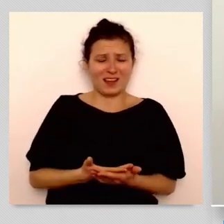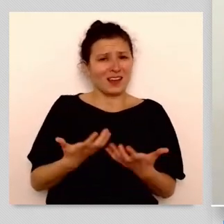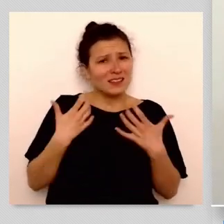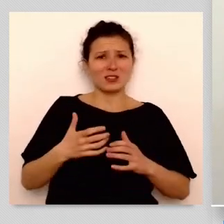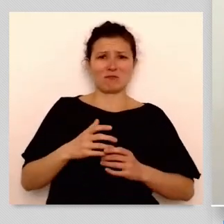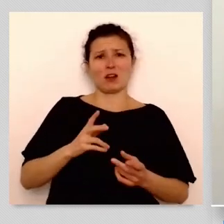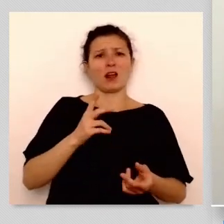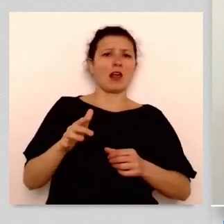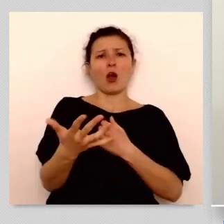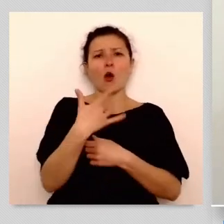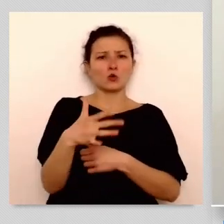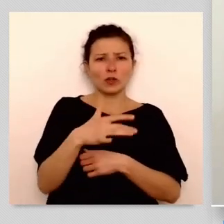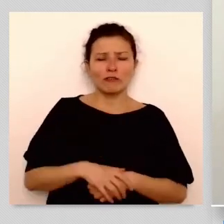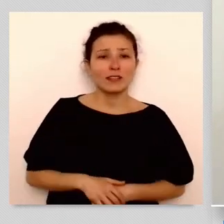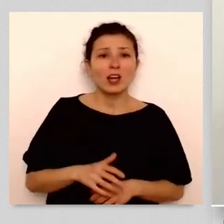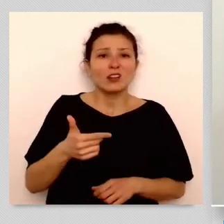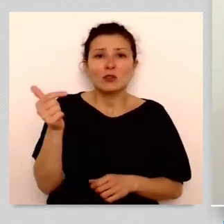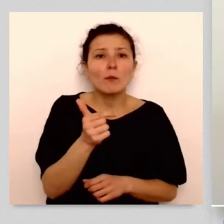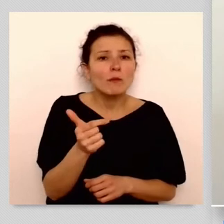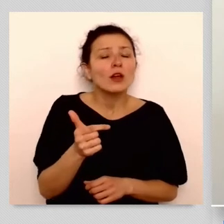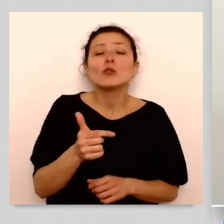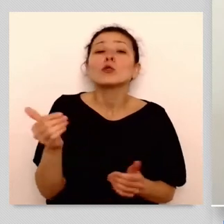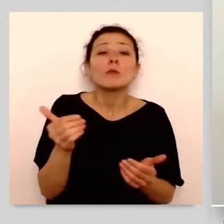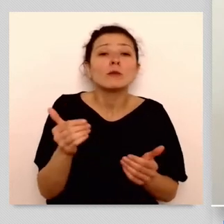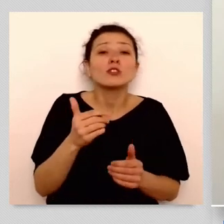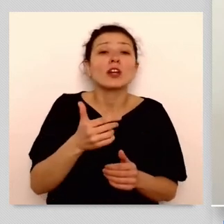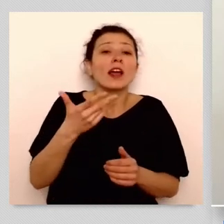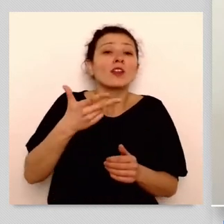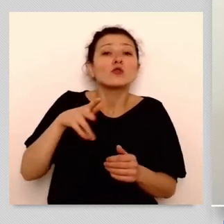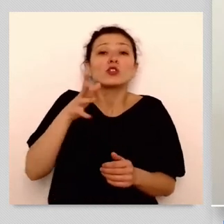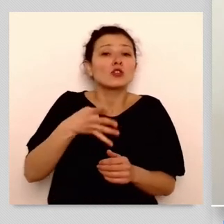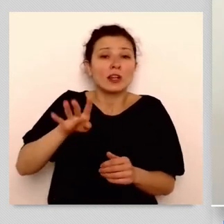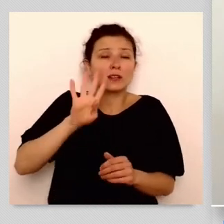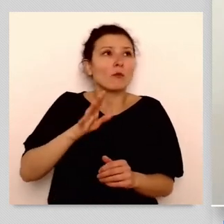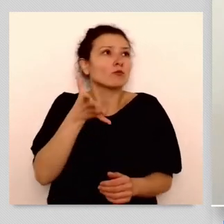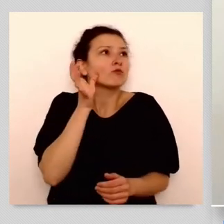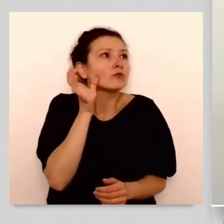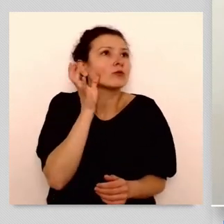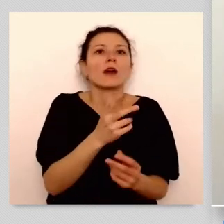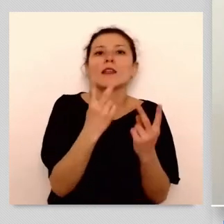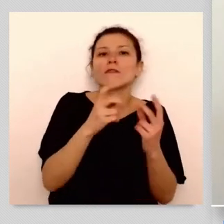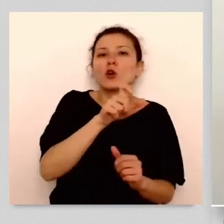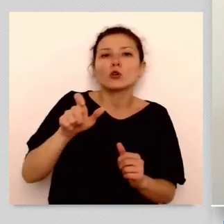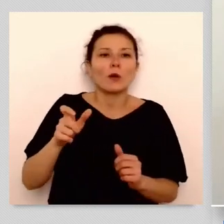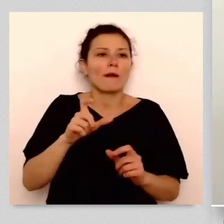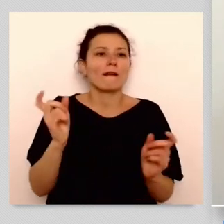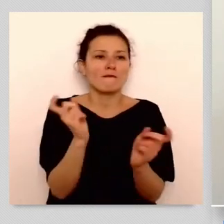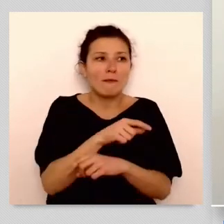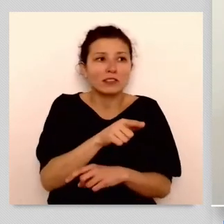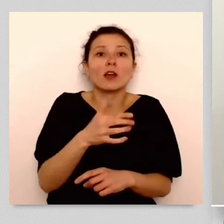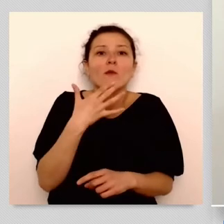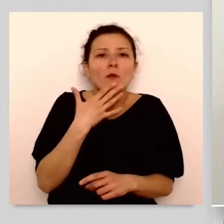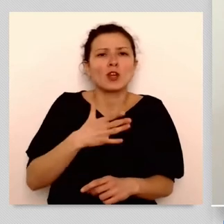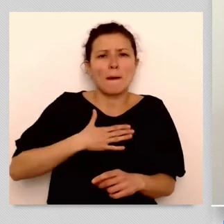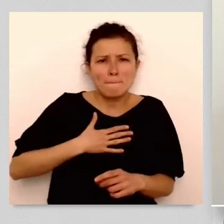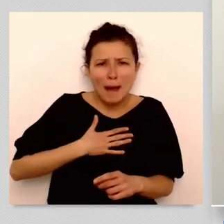że 3-4 lata temu słyszeliśmy od najważniejszych osób w państwie, że mamy węgla na 200 lat